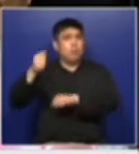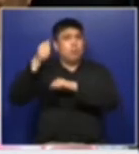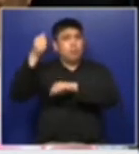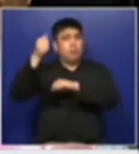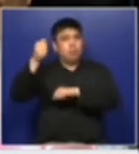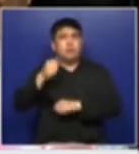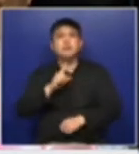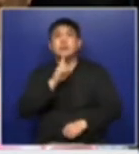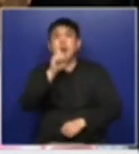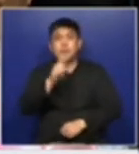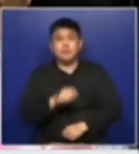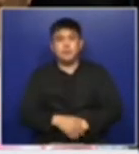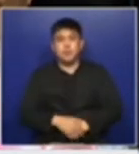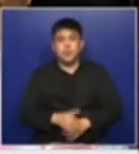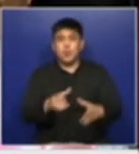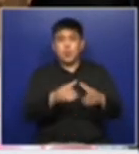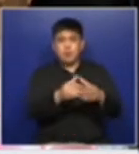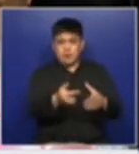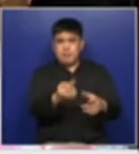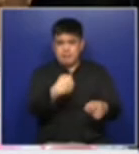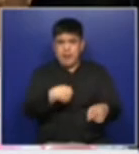ฒน์ไปรับฟังสิ